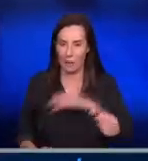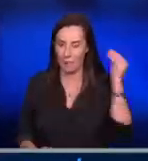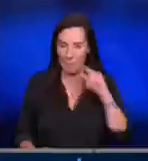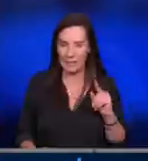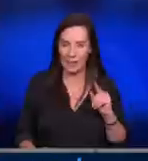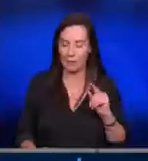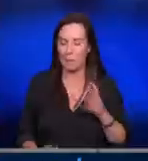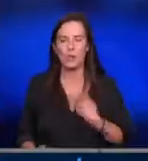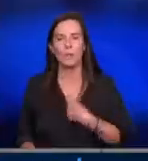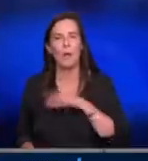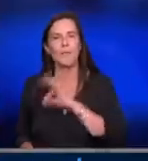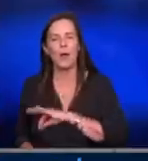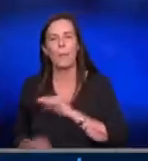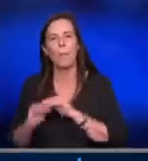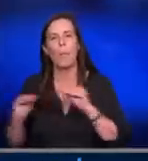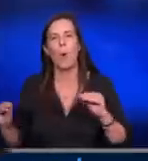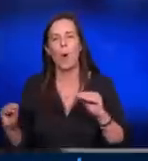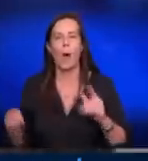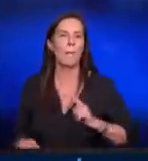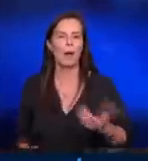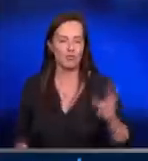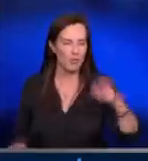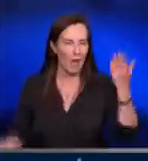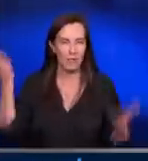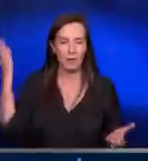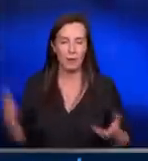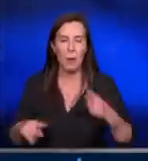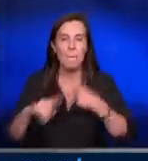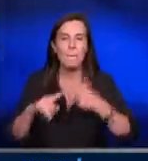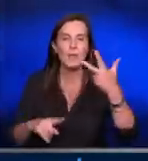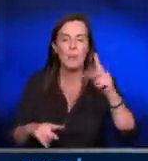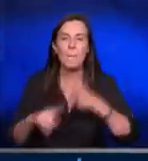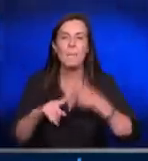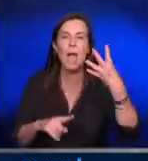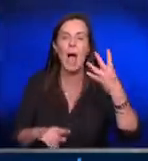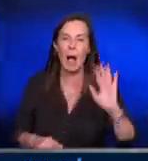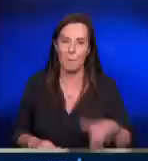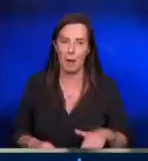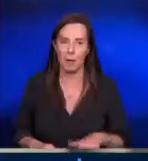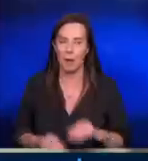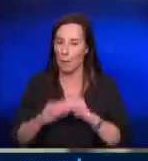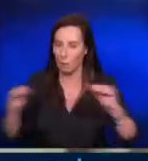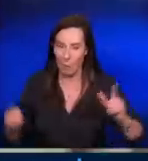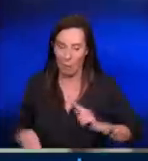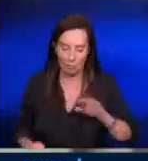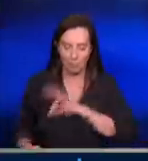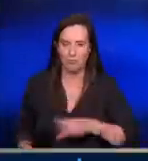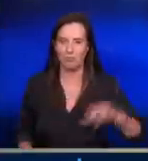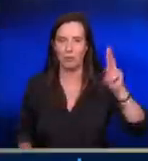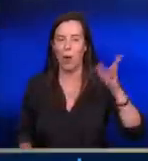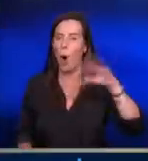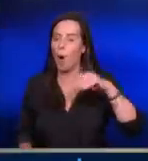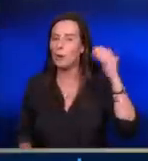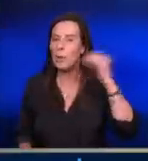הספר למה שאני מרוויחה בתחום הפרטי. יותר מפי 3 ומפי 4 אפשר לעשות בתחום הפרטי. בבית ספר אחר בעיר